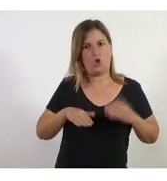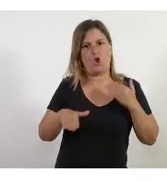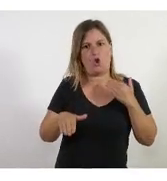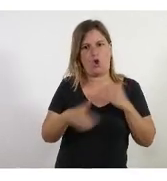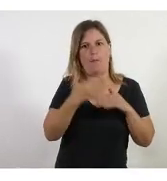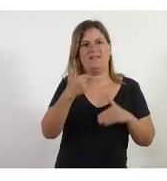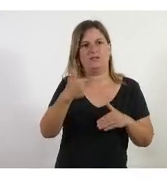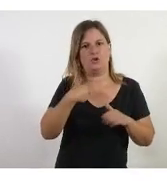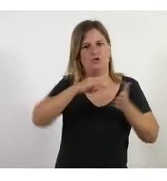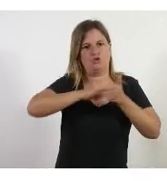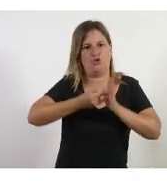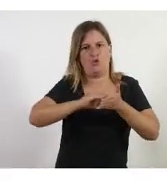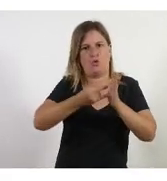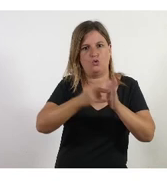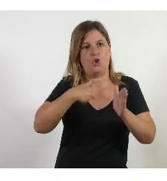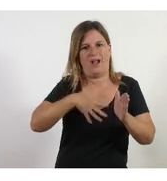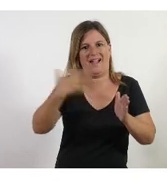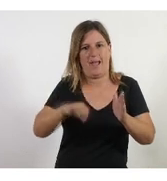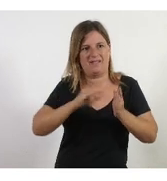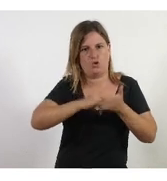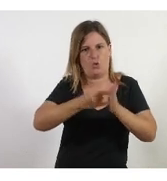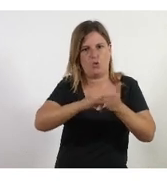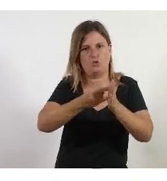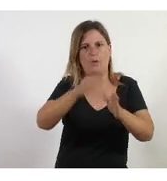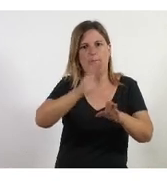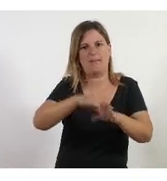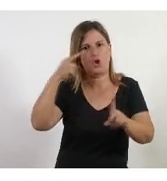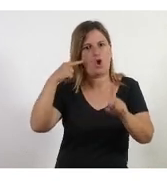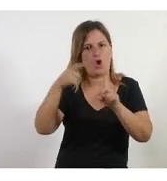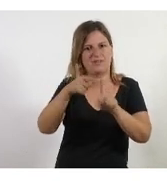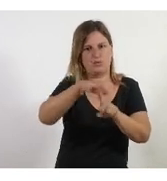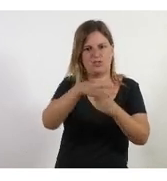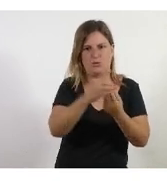abast per començar a canviar aquesta situació. I